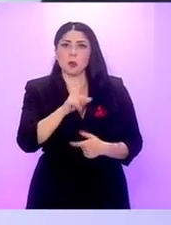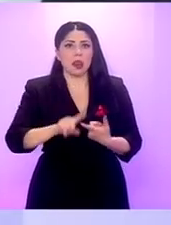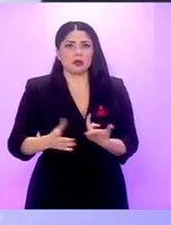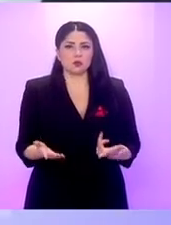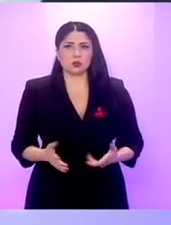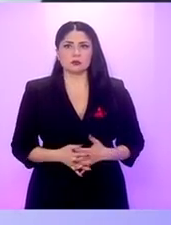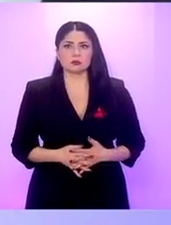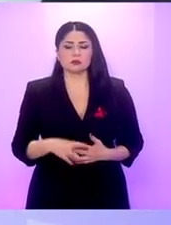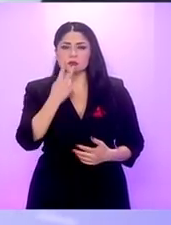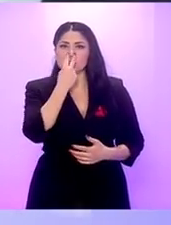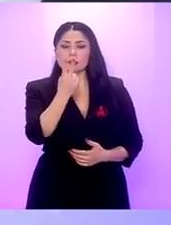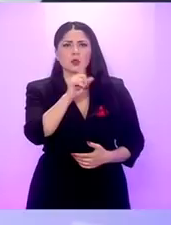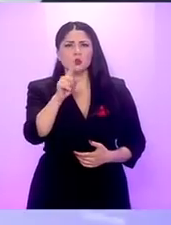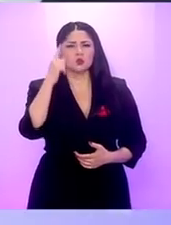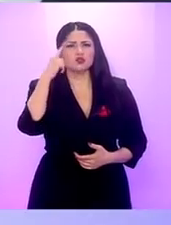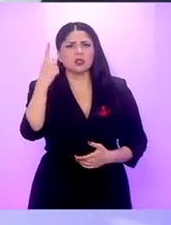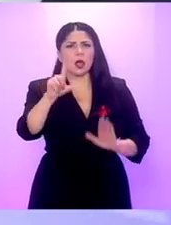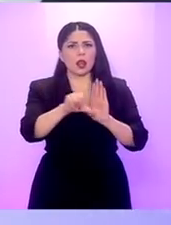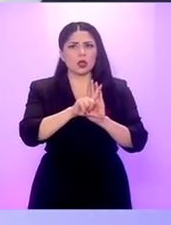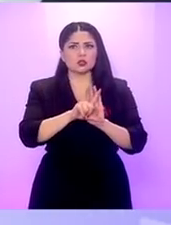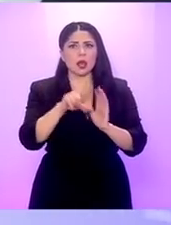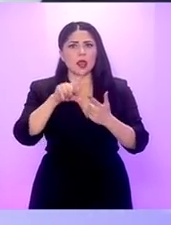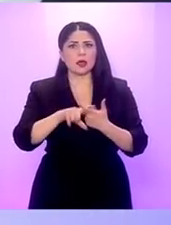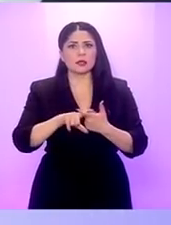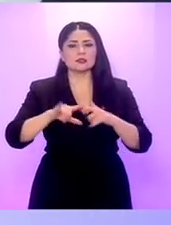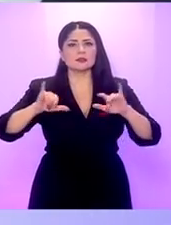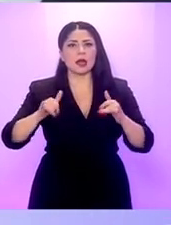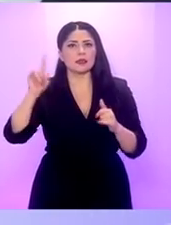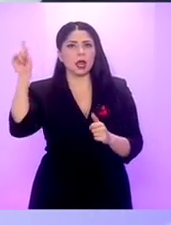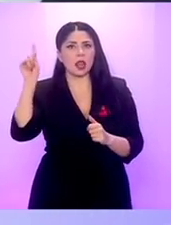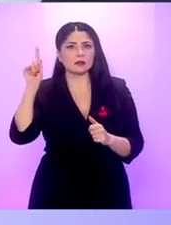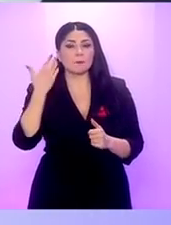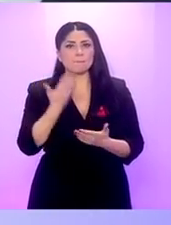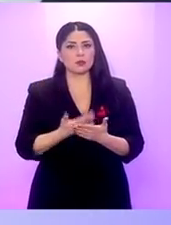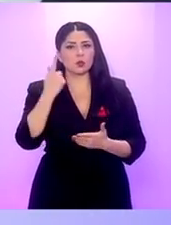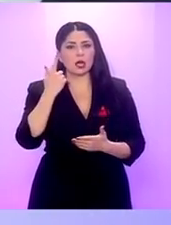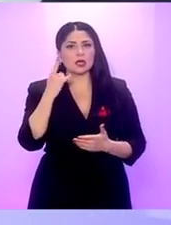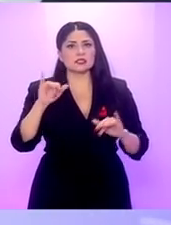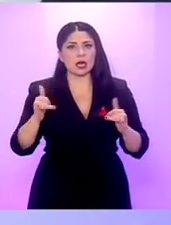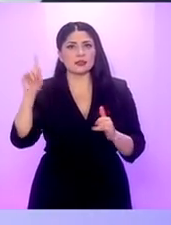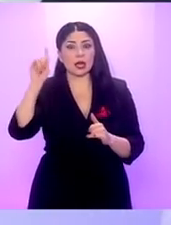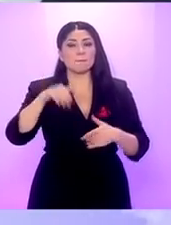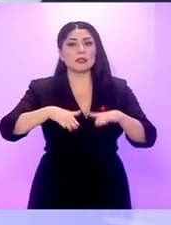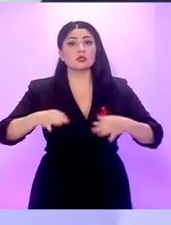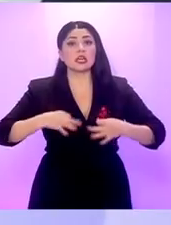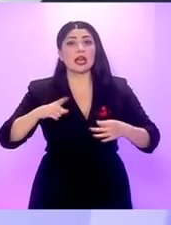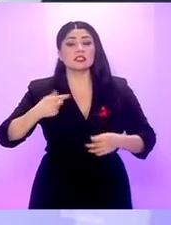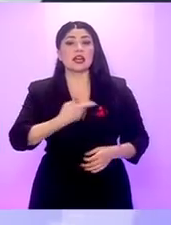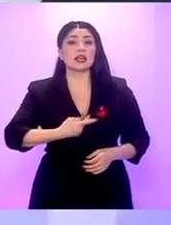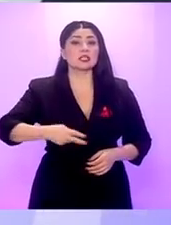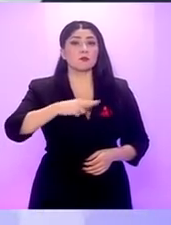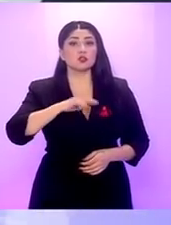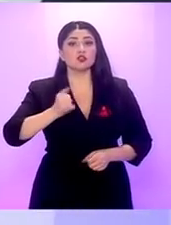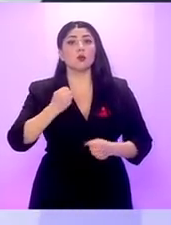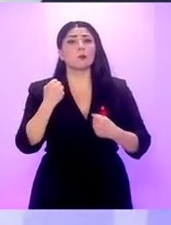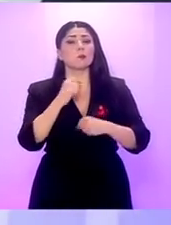Să văd că nu cunoaște legea privind starea de alertă. Pentru că în starea de alertă, Ministerul Sănătății are responsabilități